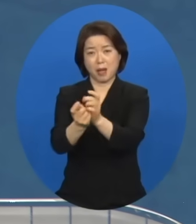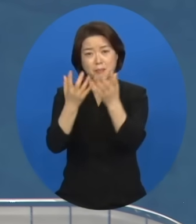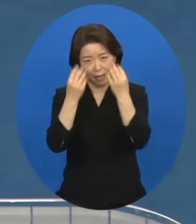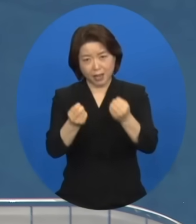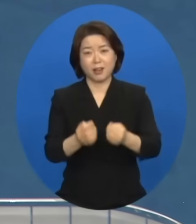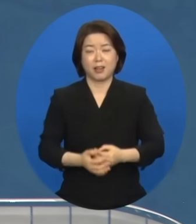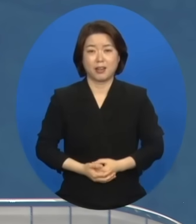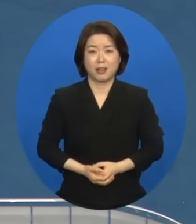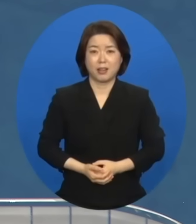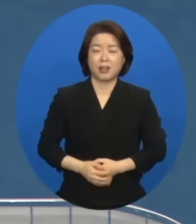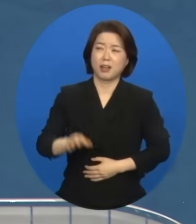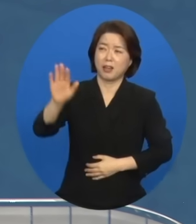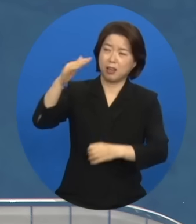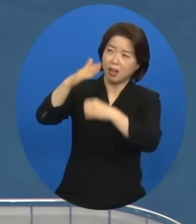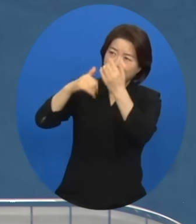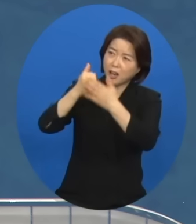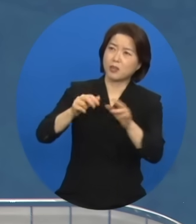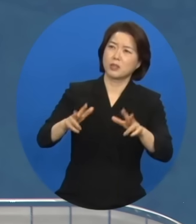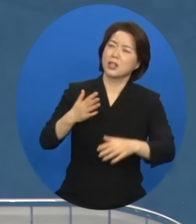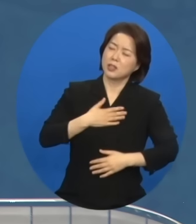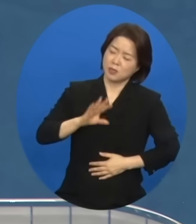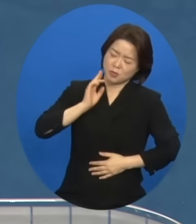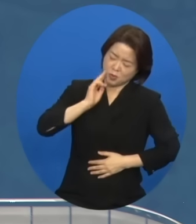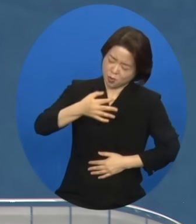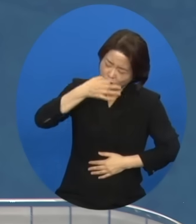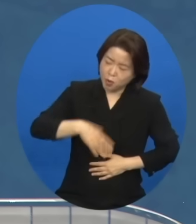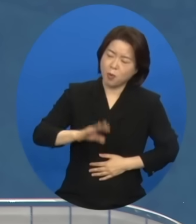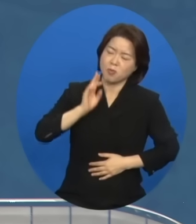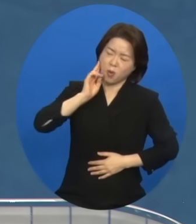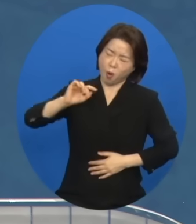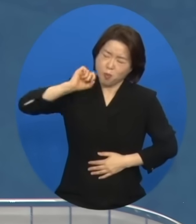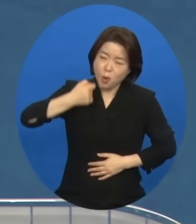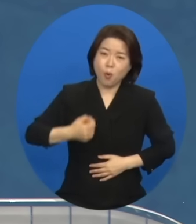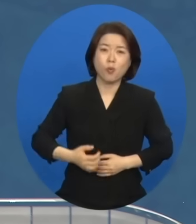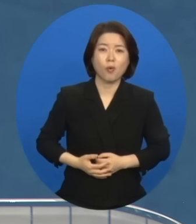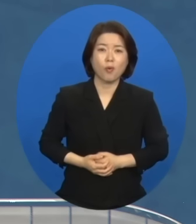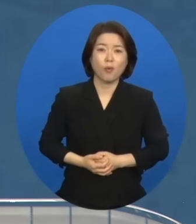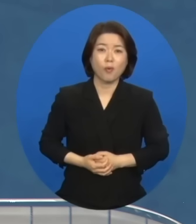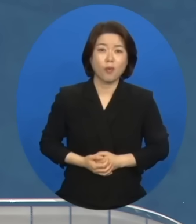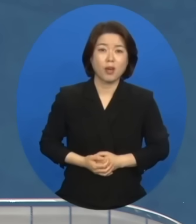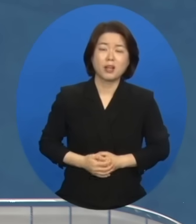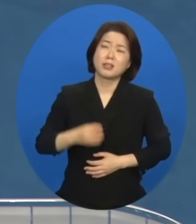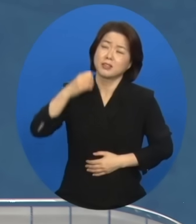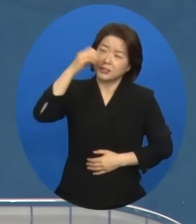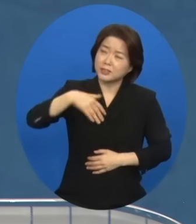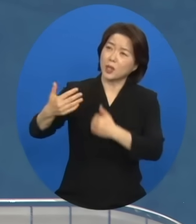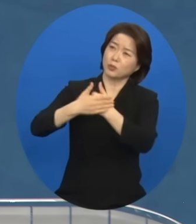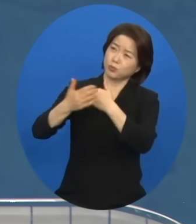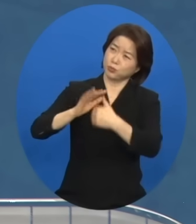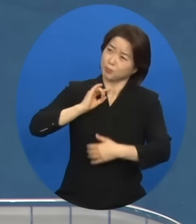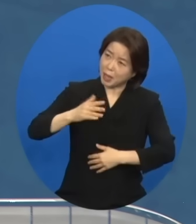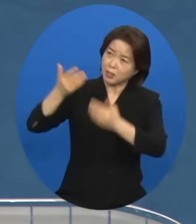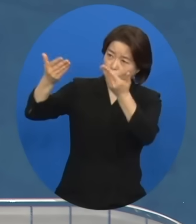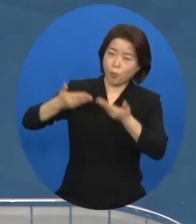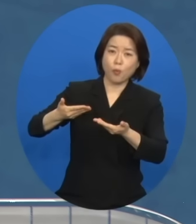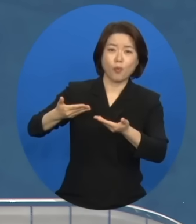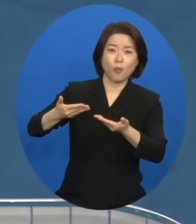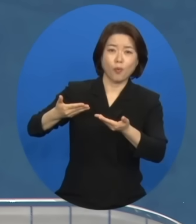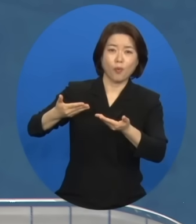하나님, 그저 지금 너무 힘들어요. 너무 어려워요. 그저 도와주시면 안 될까요?